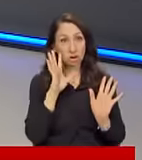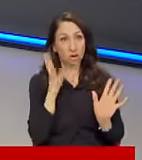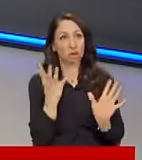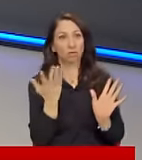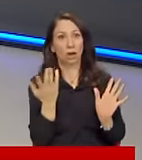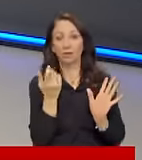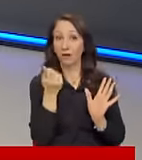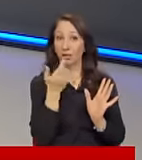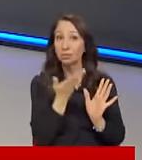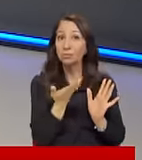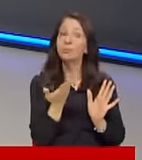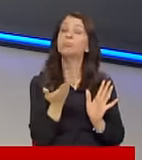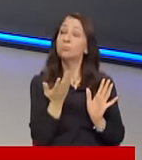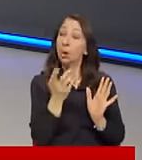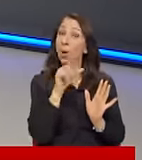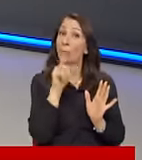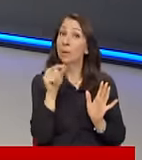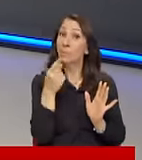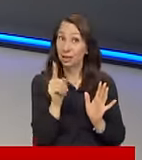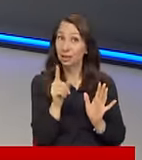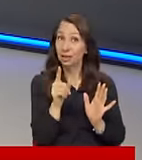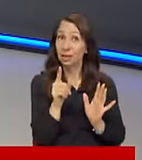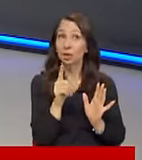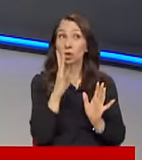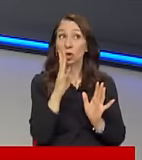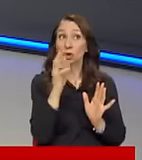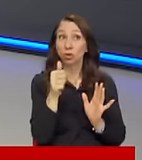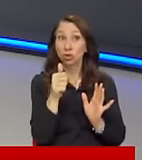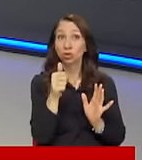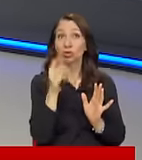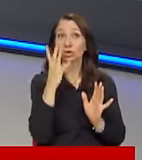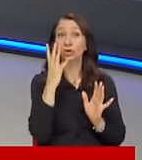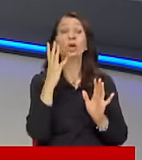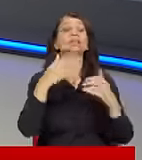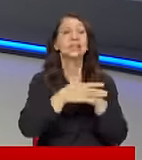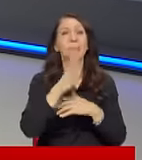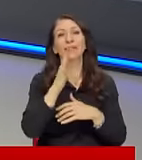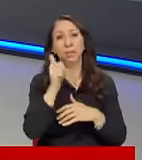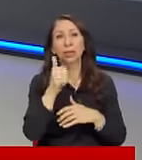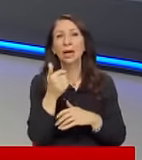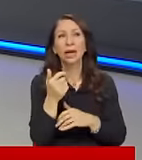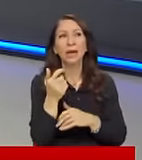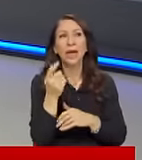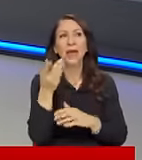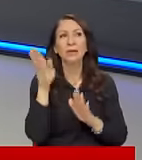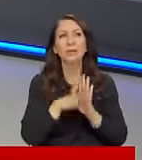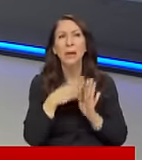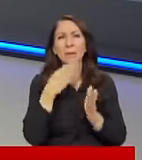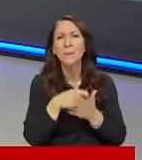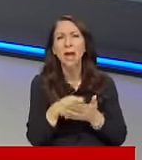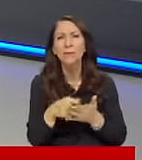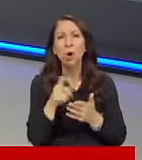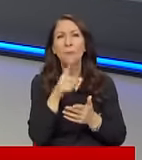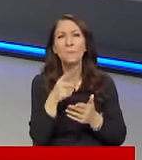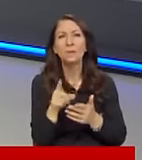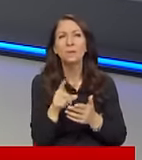şaşırılacak rakamlar. Yalnız 11 bin lira 4 gün işte 4 gece 5 gün ne kadar da en düşük emekli aylığı